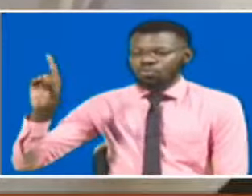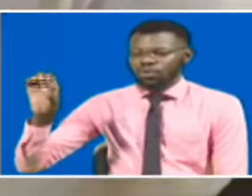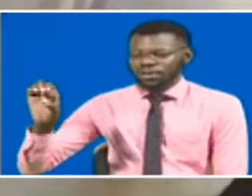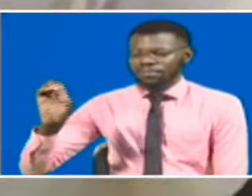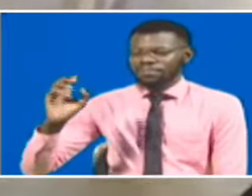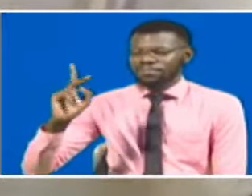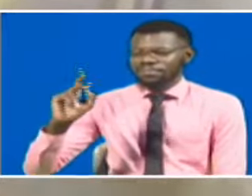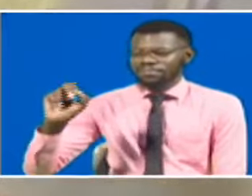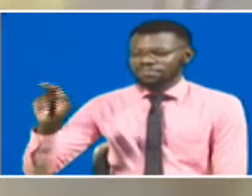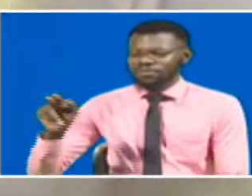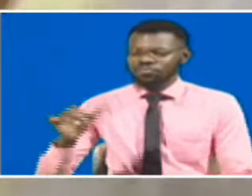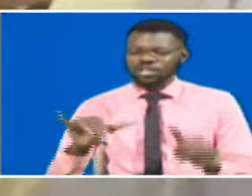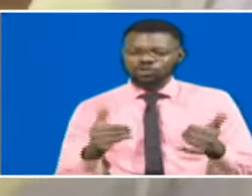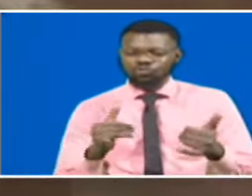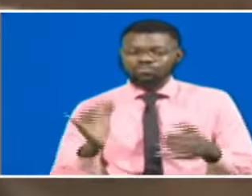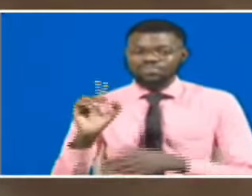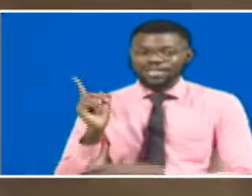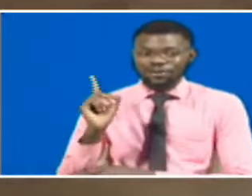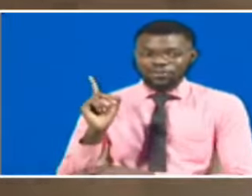News, Nairobi.